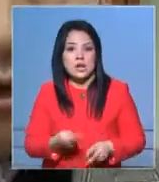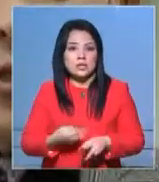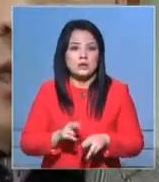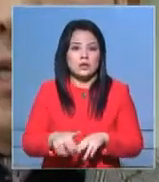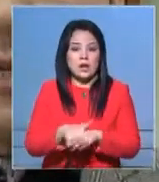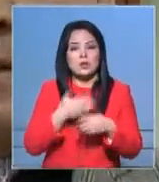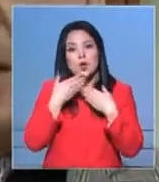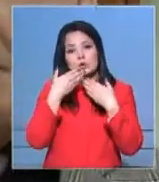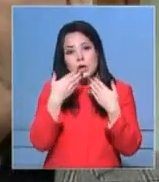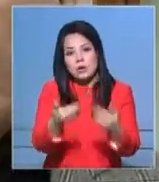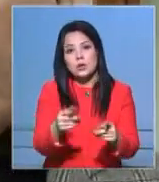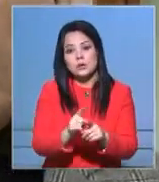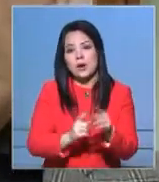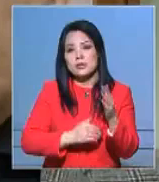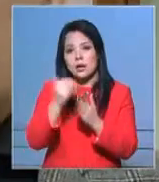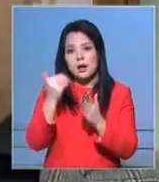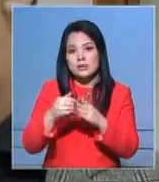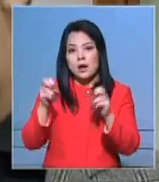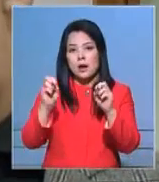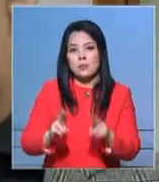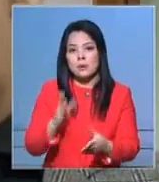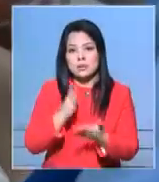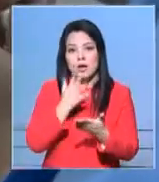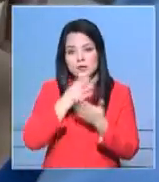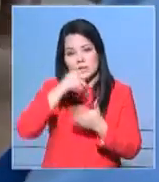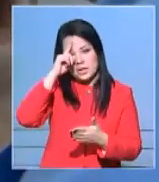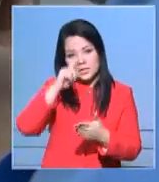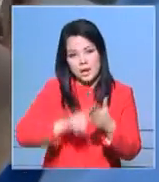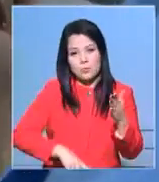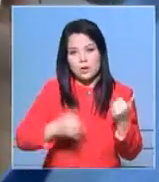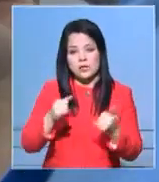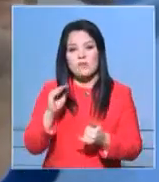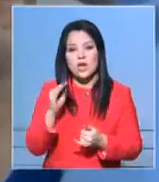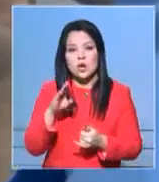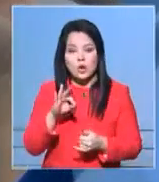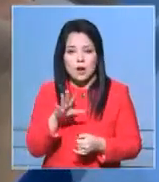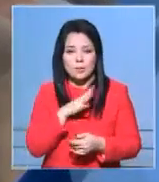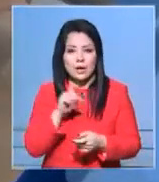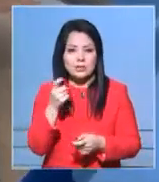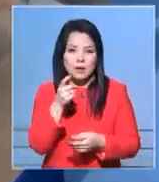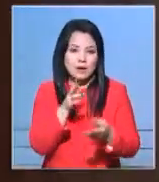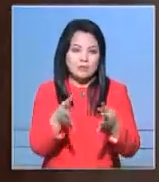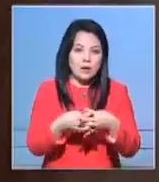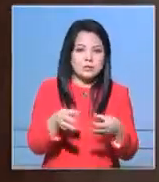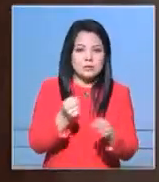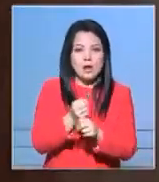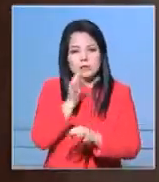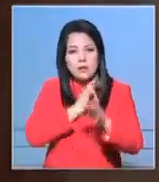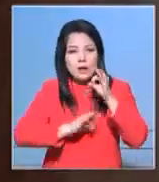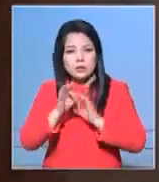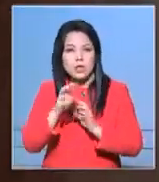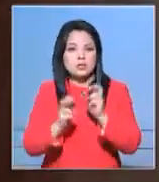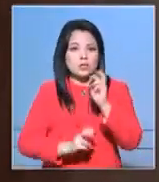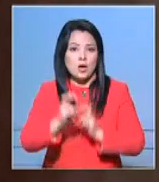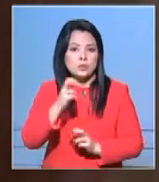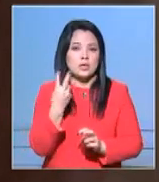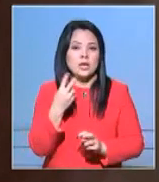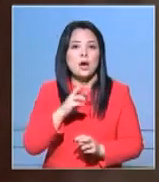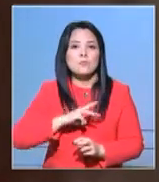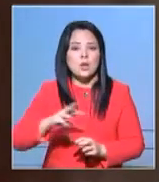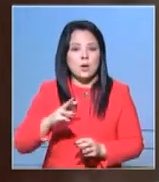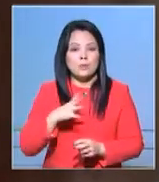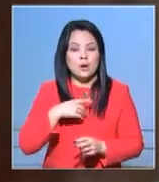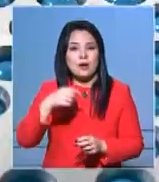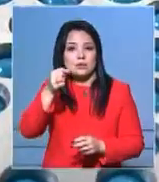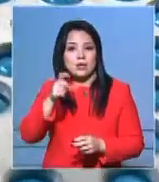бізге сұранысқа ие мамандар дайындалатын біз сенеміз. Фитохимия холдингіне қарасты фармацевтика зауыты жылына 2 миллион ампула,